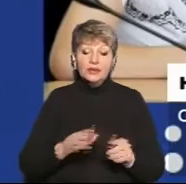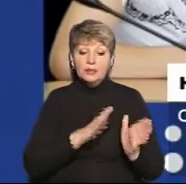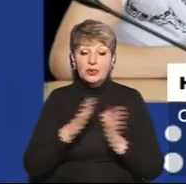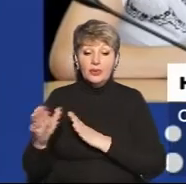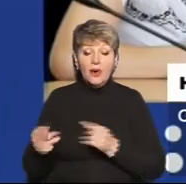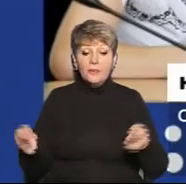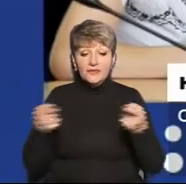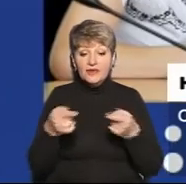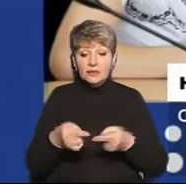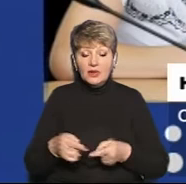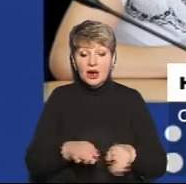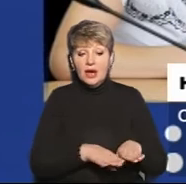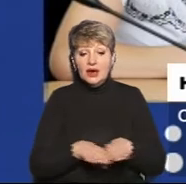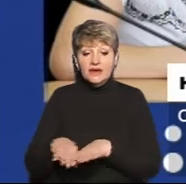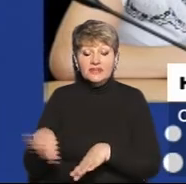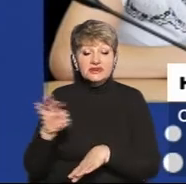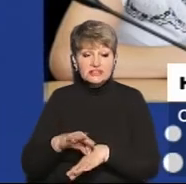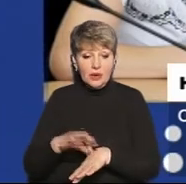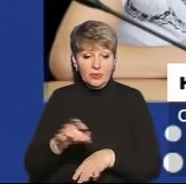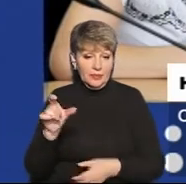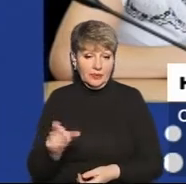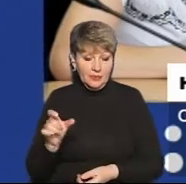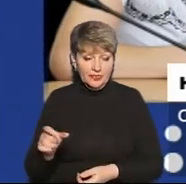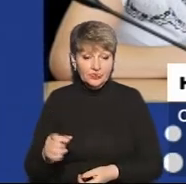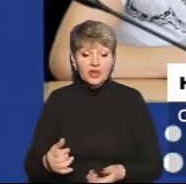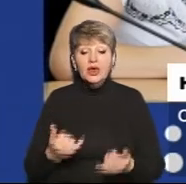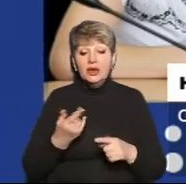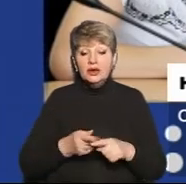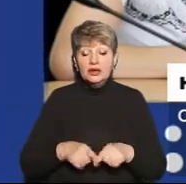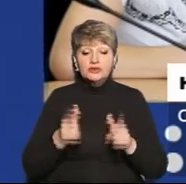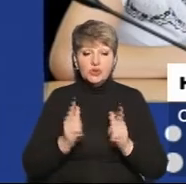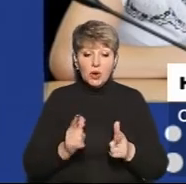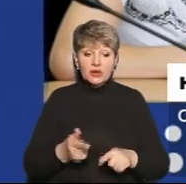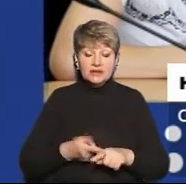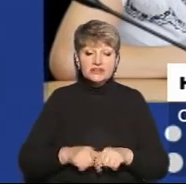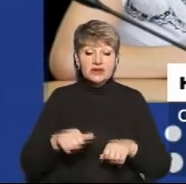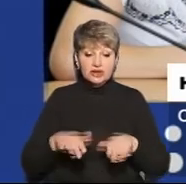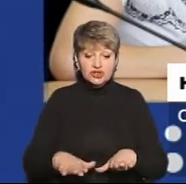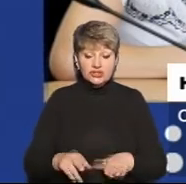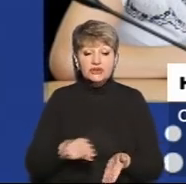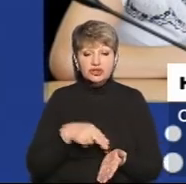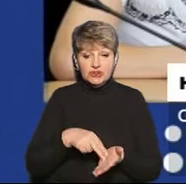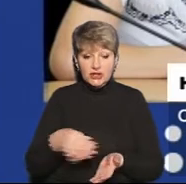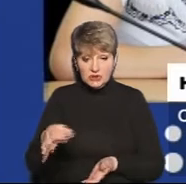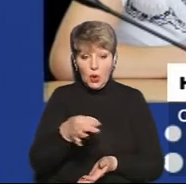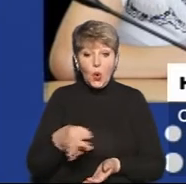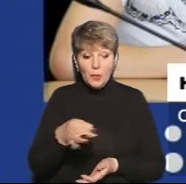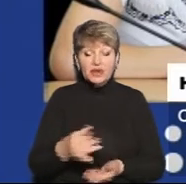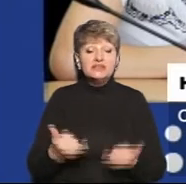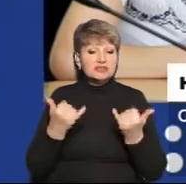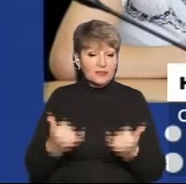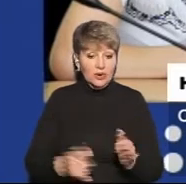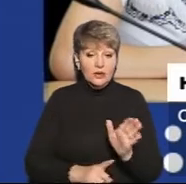відбувається відповідно рівня захворюваності. Відповідно даного рішення Черкаська область відповідно від